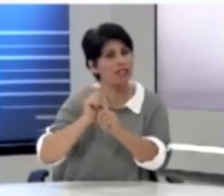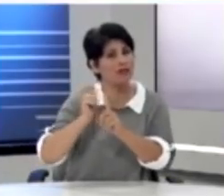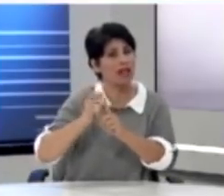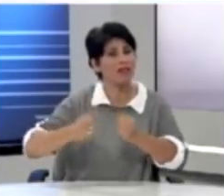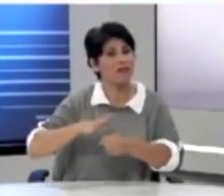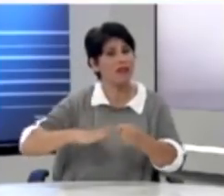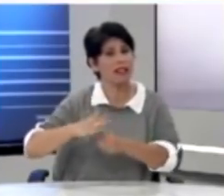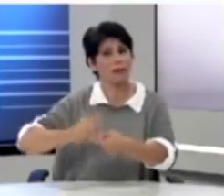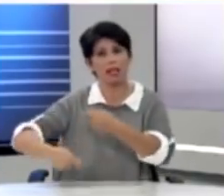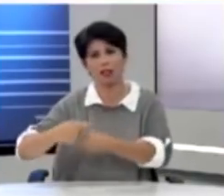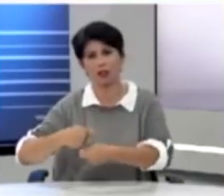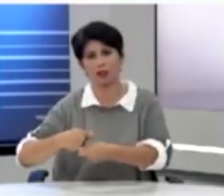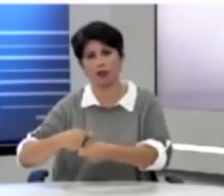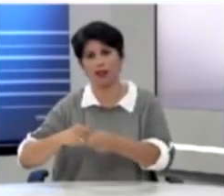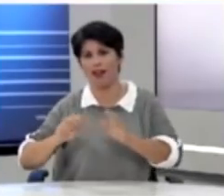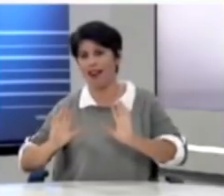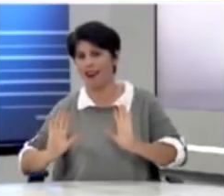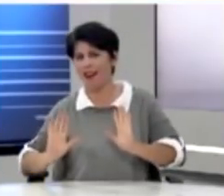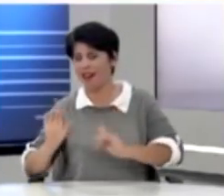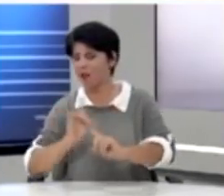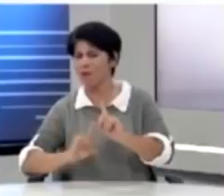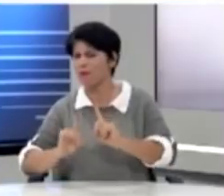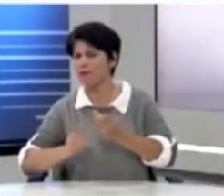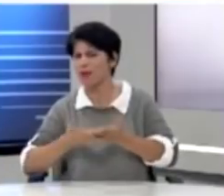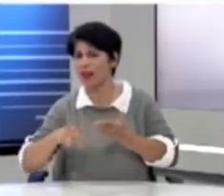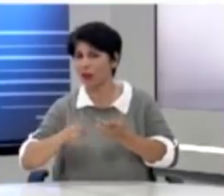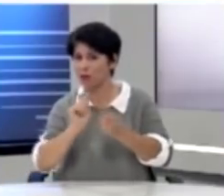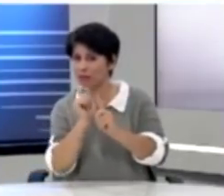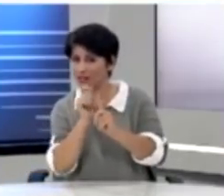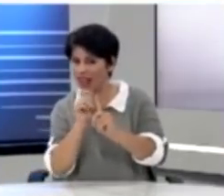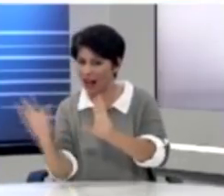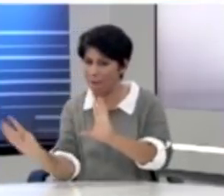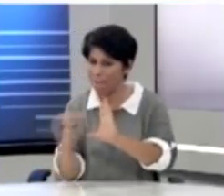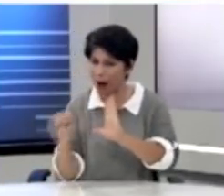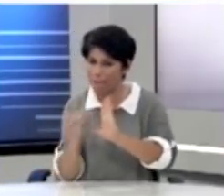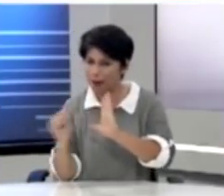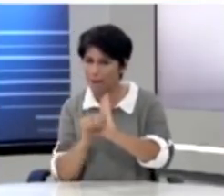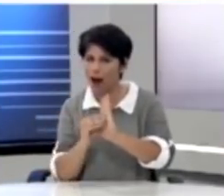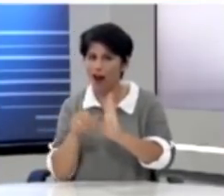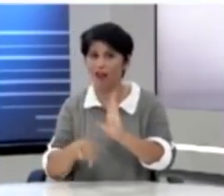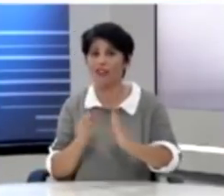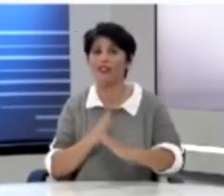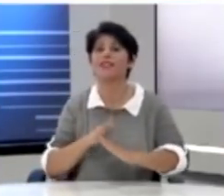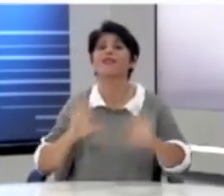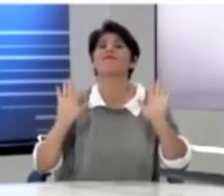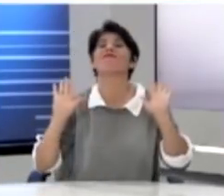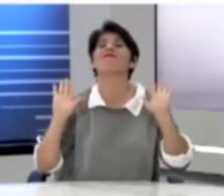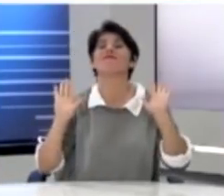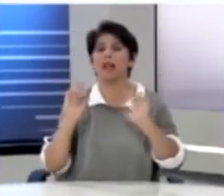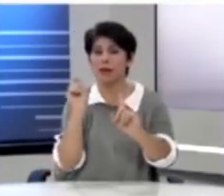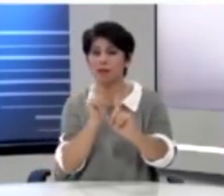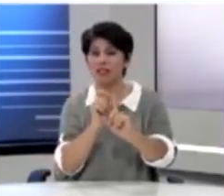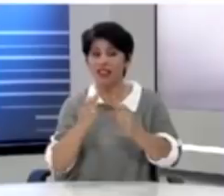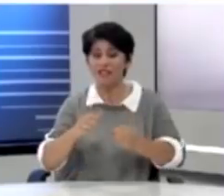βάση επιχειρήσεων. Αλλά ποιον υπηρετεί αυτή η ψηφιοποίηση? Εδώ δεν μπορείτε να κρυφτείτε. Η